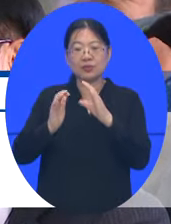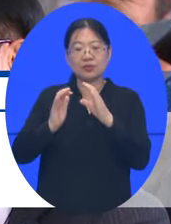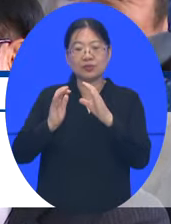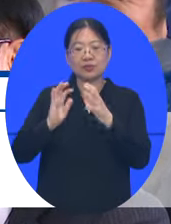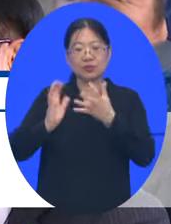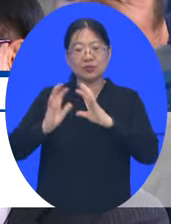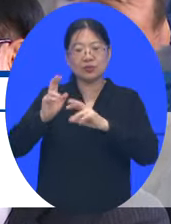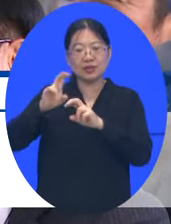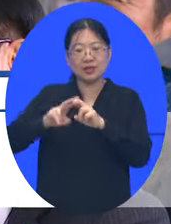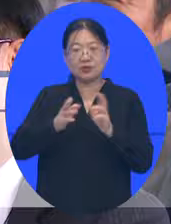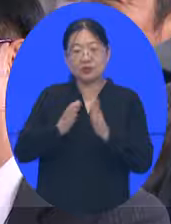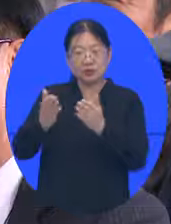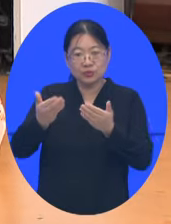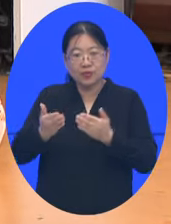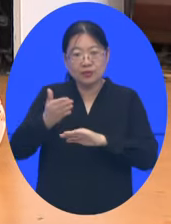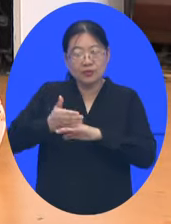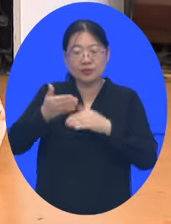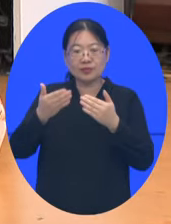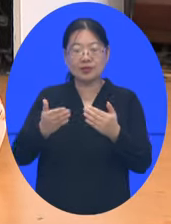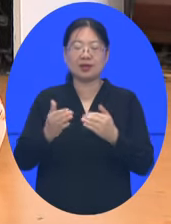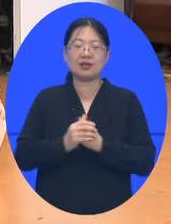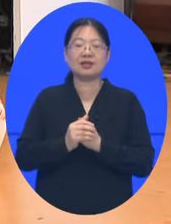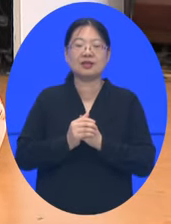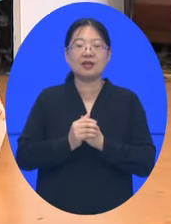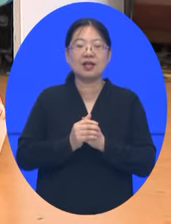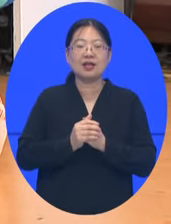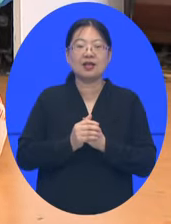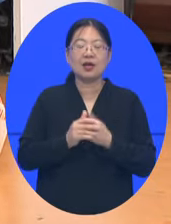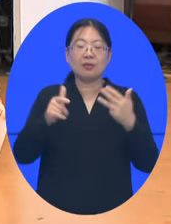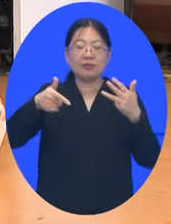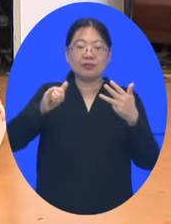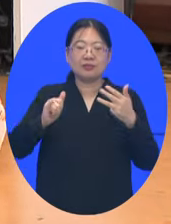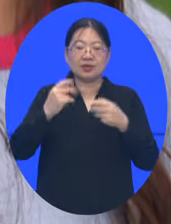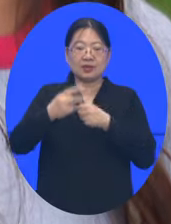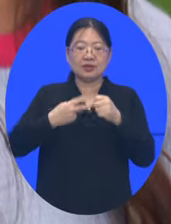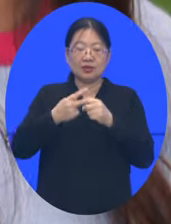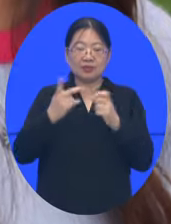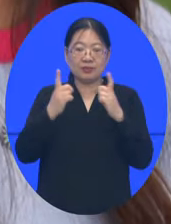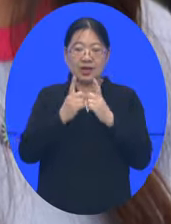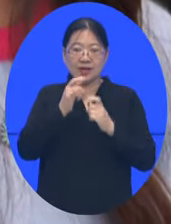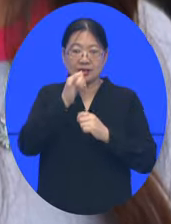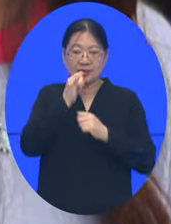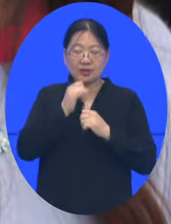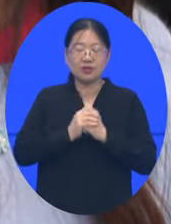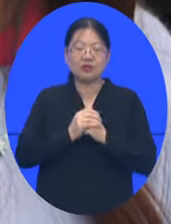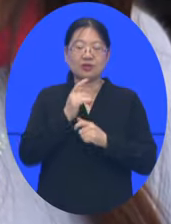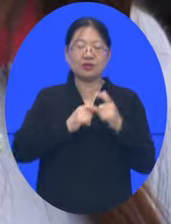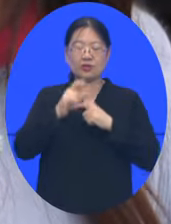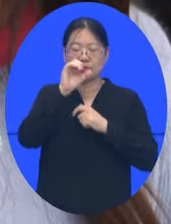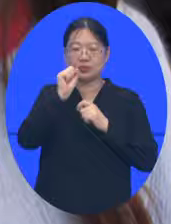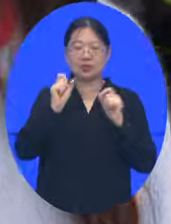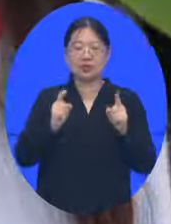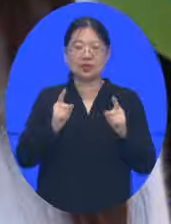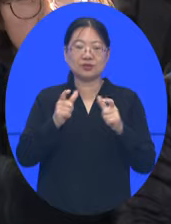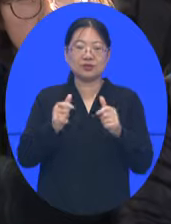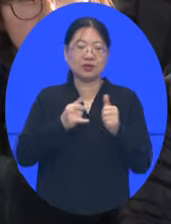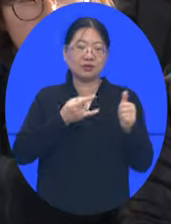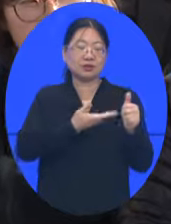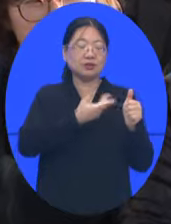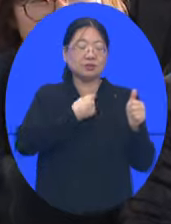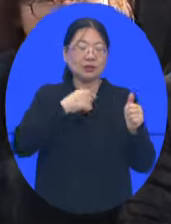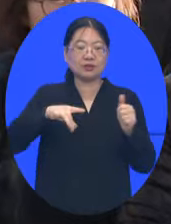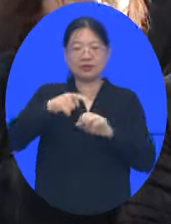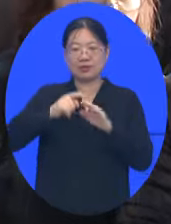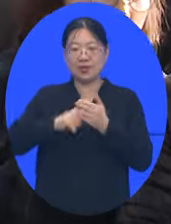자리를 마련해서 대단히 감사합니다. 민선 8기 2년차를 맞은 김 지사는 더 나은 기회를 도민에게 주고 싶다며 초심을